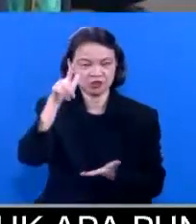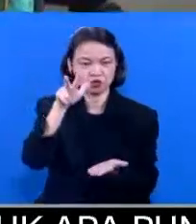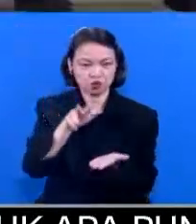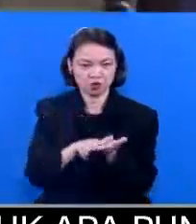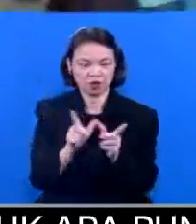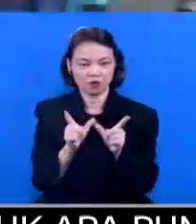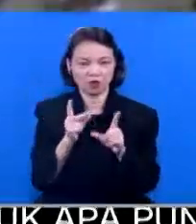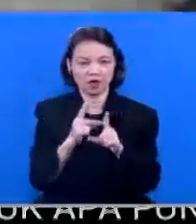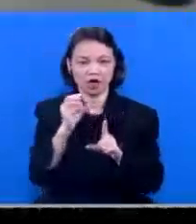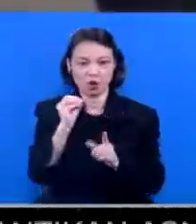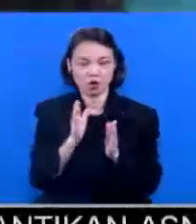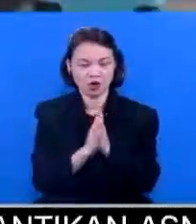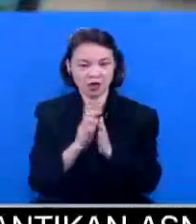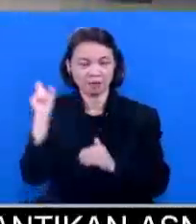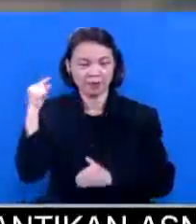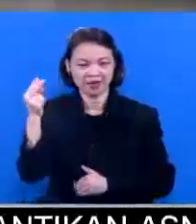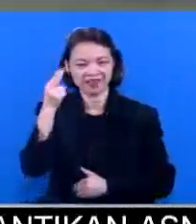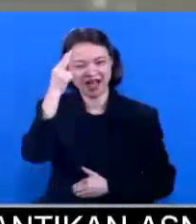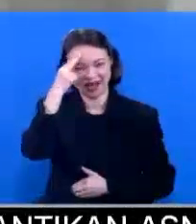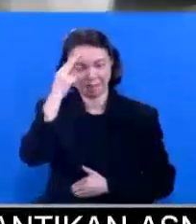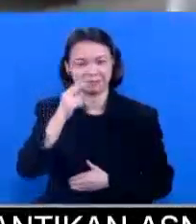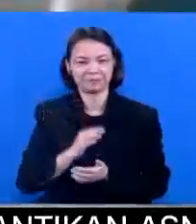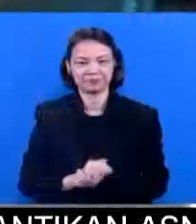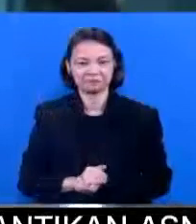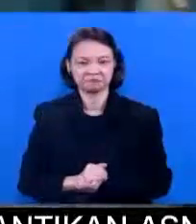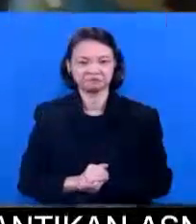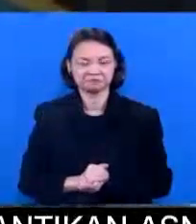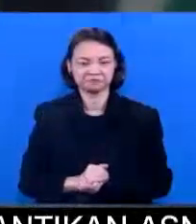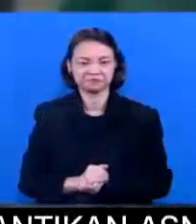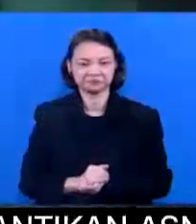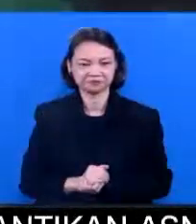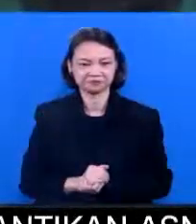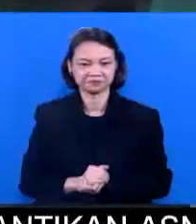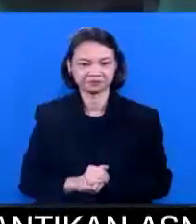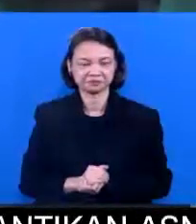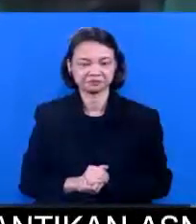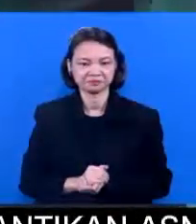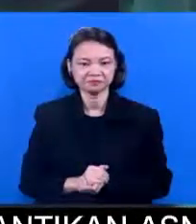Agama Arab Saudi. Eka Rima, Aga Dipa, Sidoarjo, Jawa Timur.